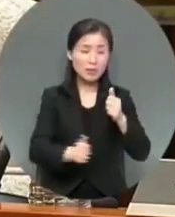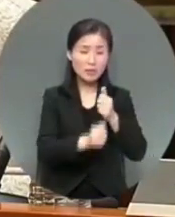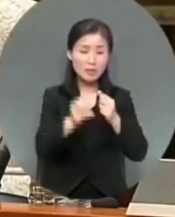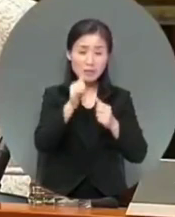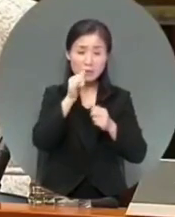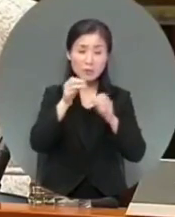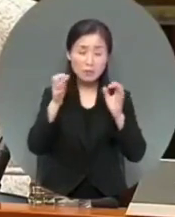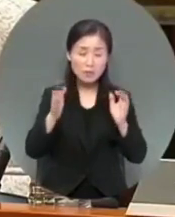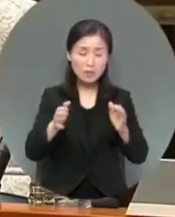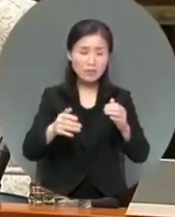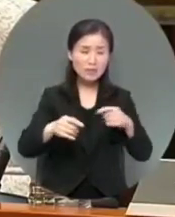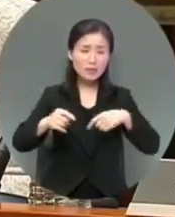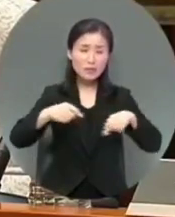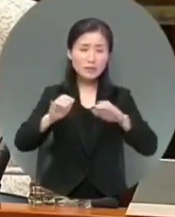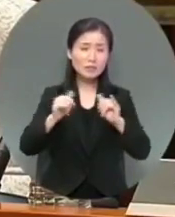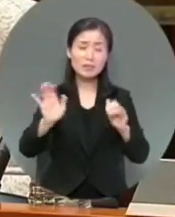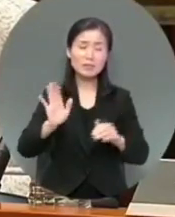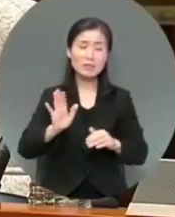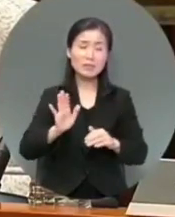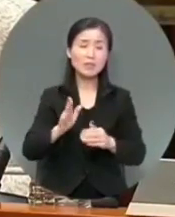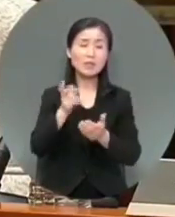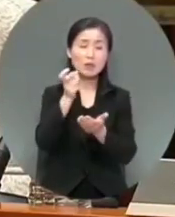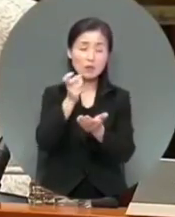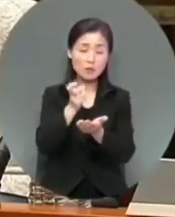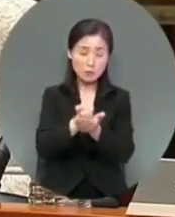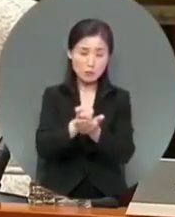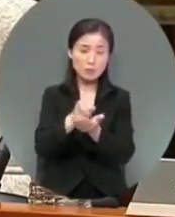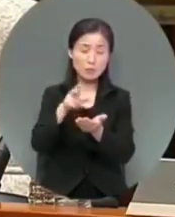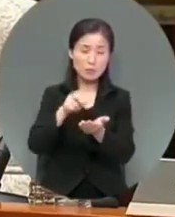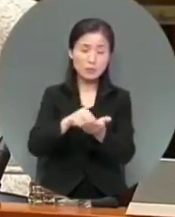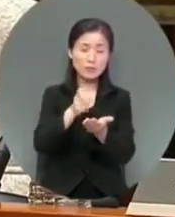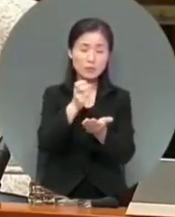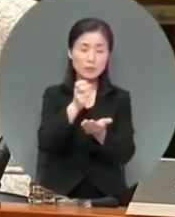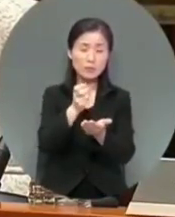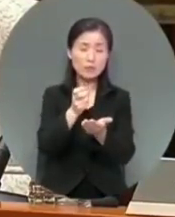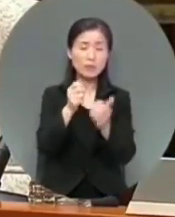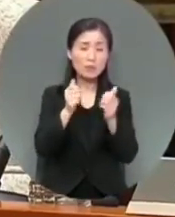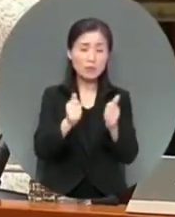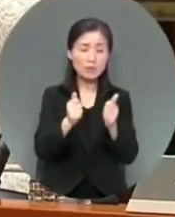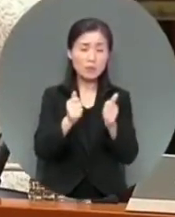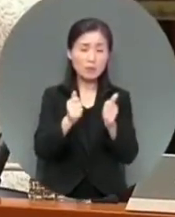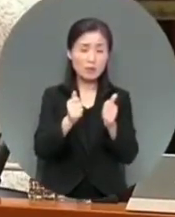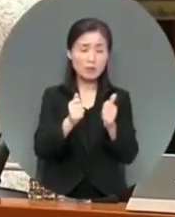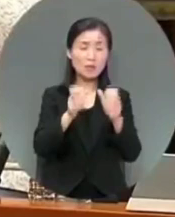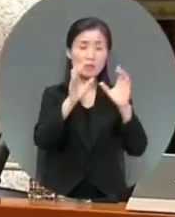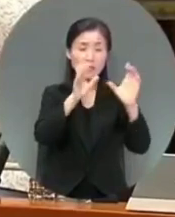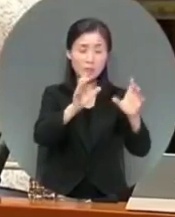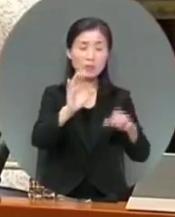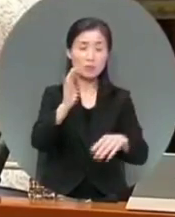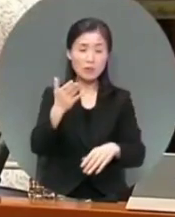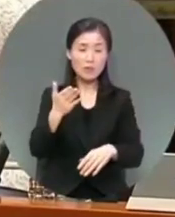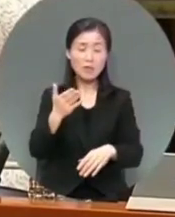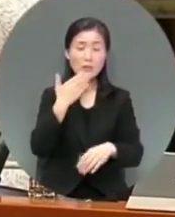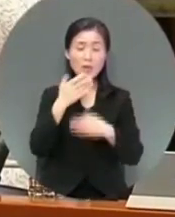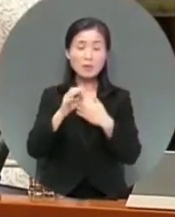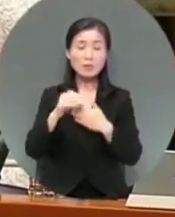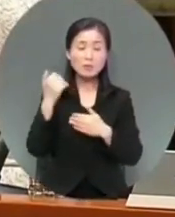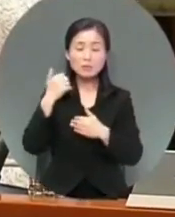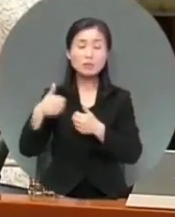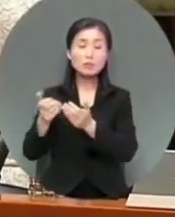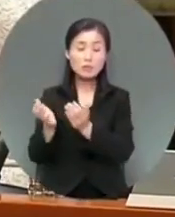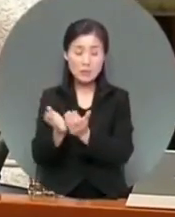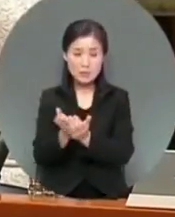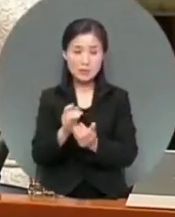동안은. 그래서 법적인 문제는 법원이나 이런 데 맡기면 되고, 가능하면 어느 당 이름이라든지